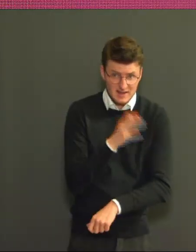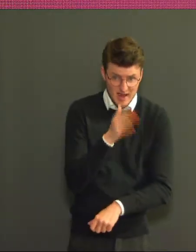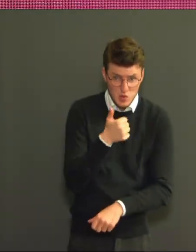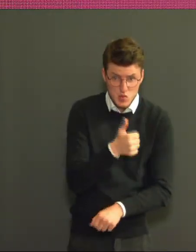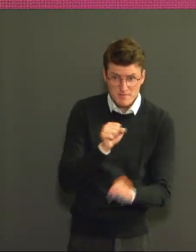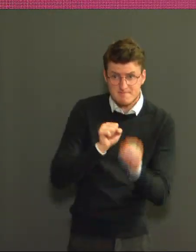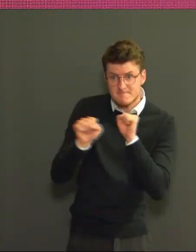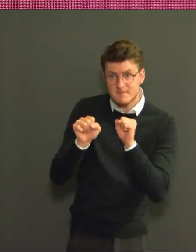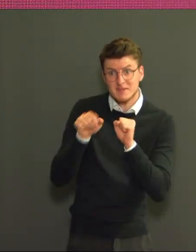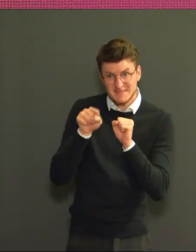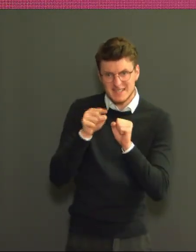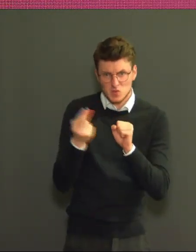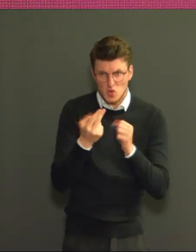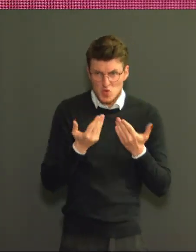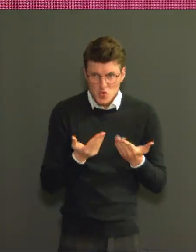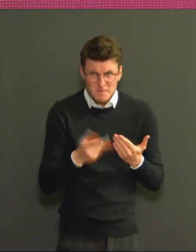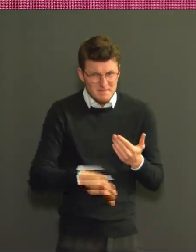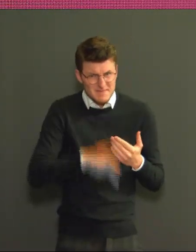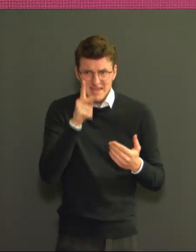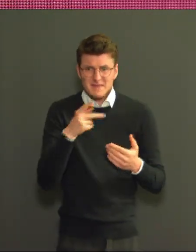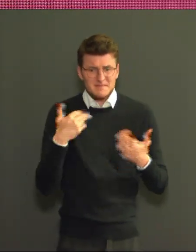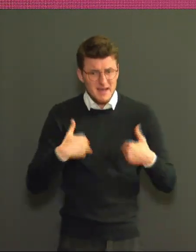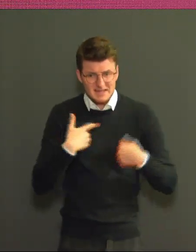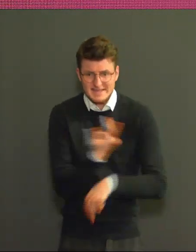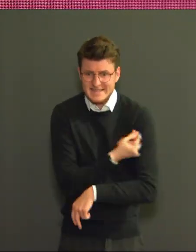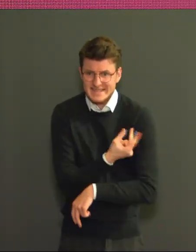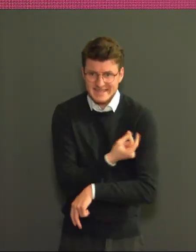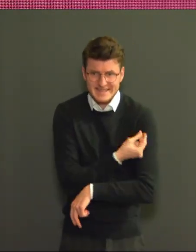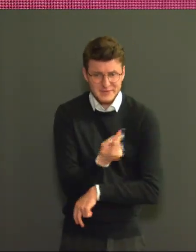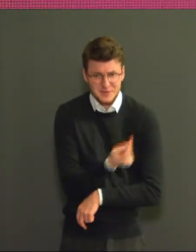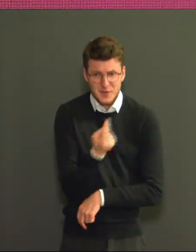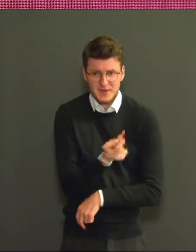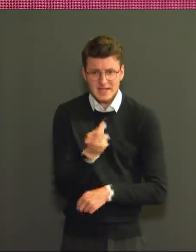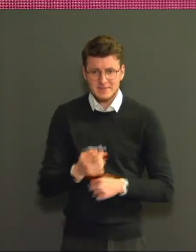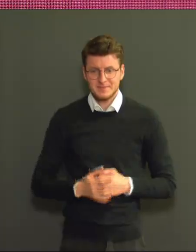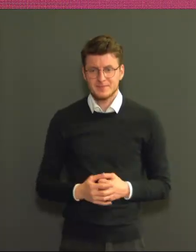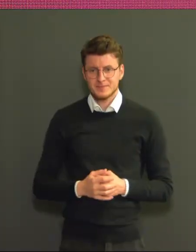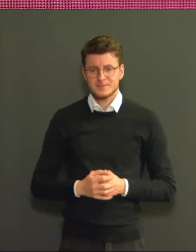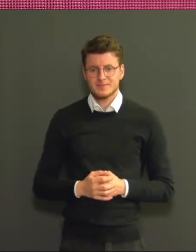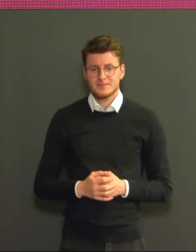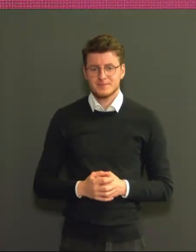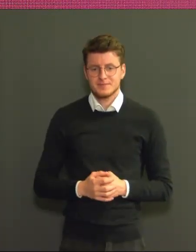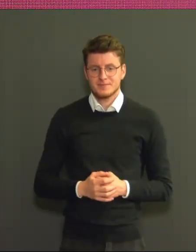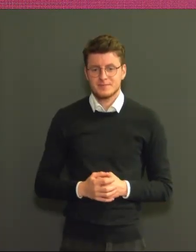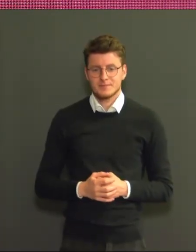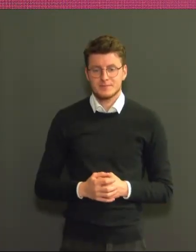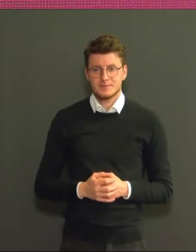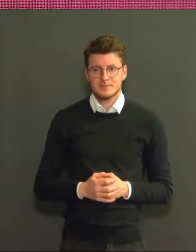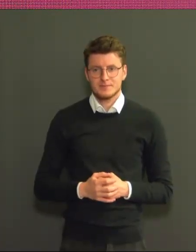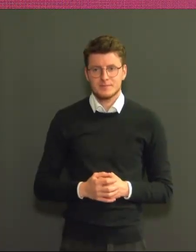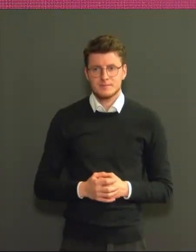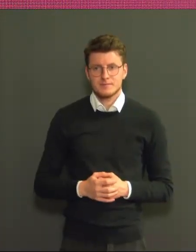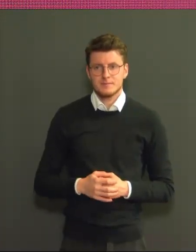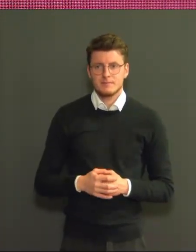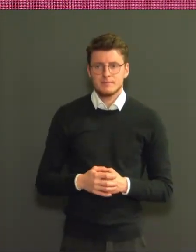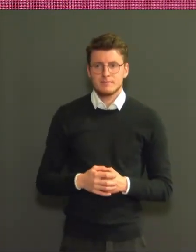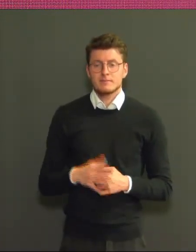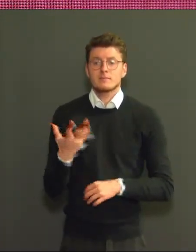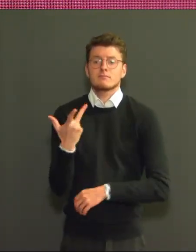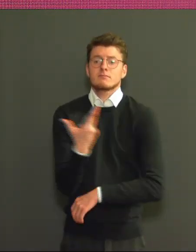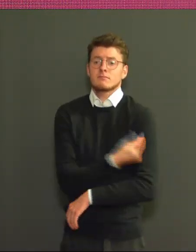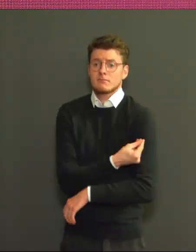bij een zo hoog mogelijke vaccinatiegraad. Een vaccinatiegraad van 80 of 90% is